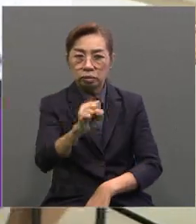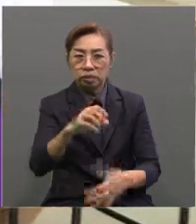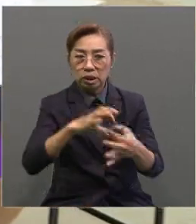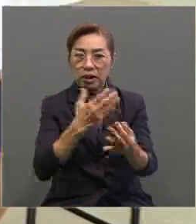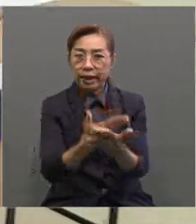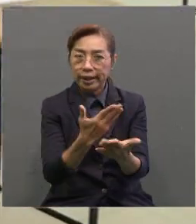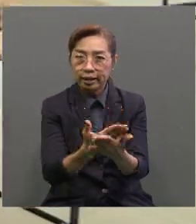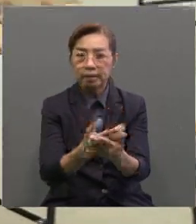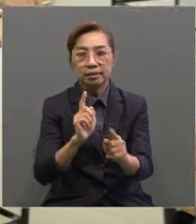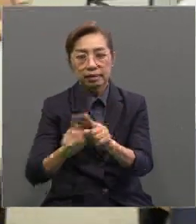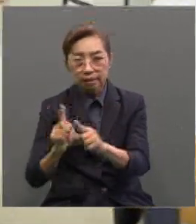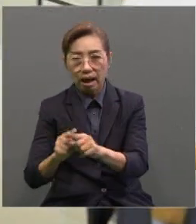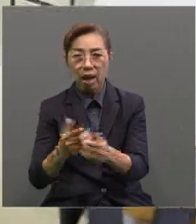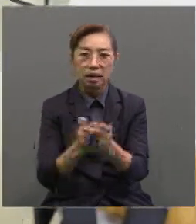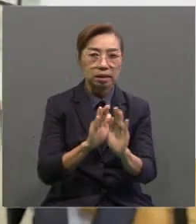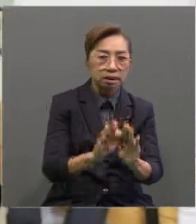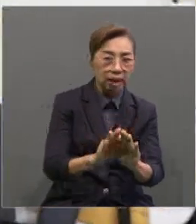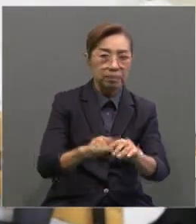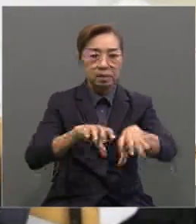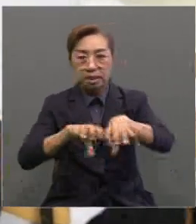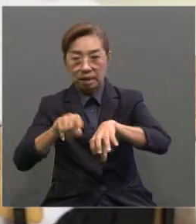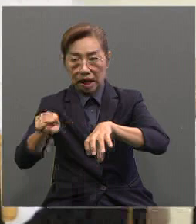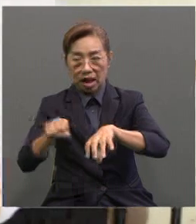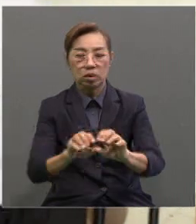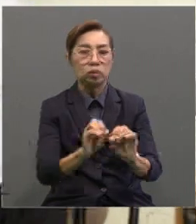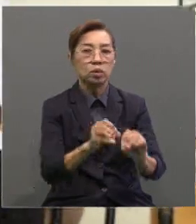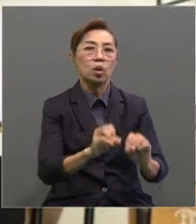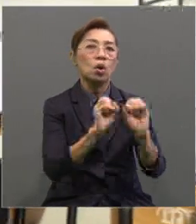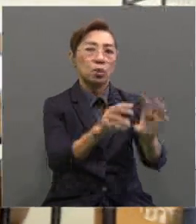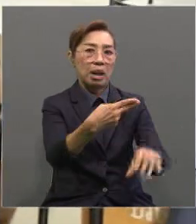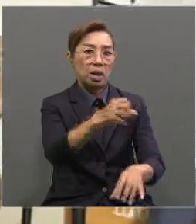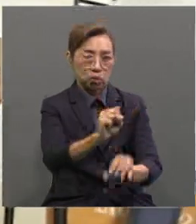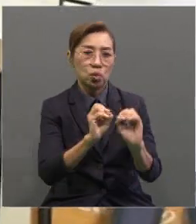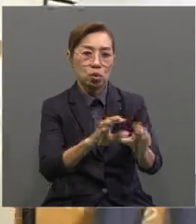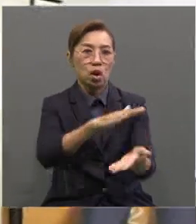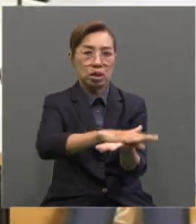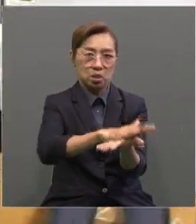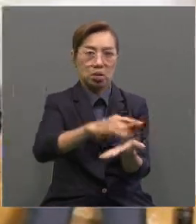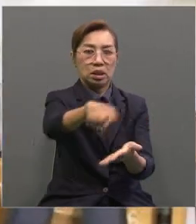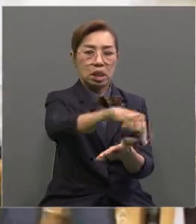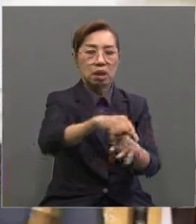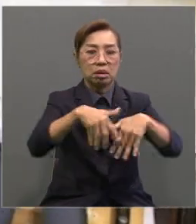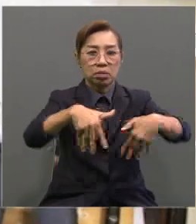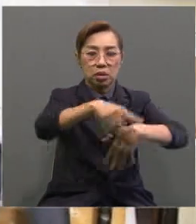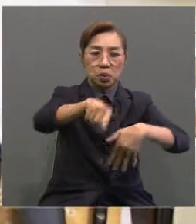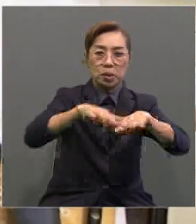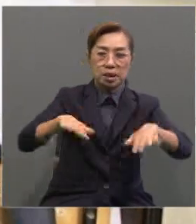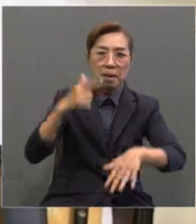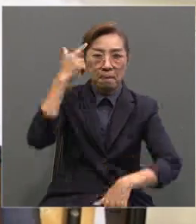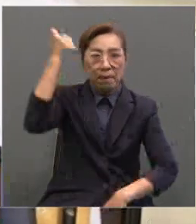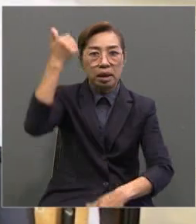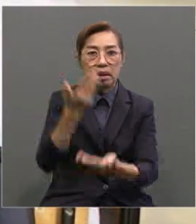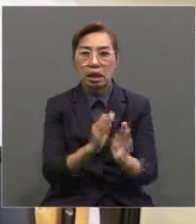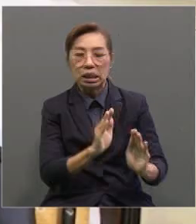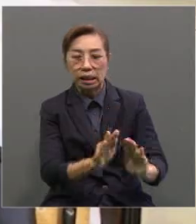เงินในสถาบันการศึกษาครับเพื่อให้สามารถที่จะสร้างทั้งทักษะการบริหารจัดการเงินให้แก่ประชาชนสามารถออม